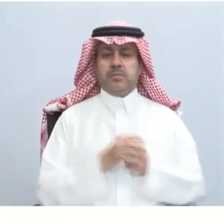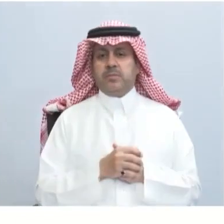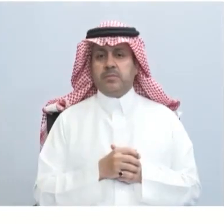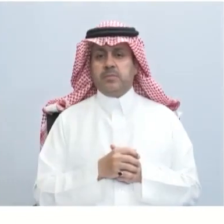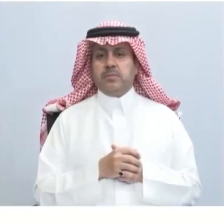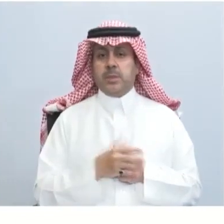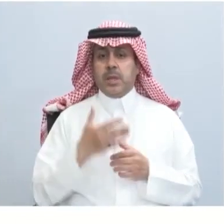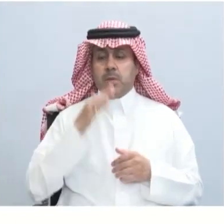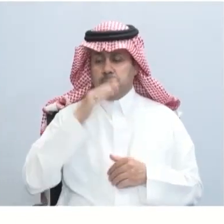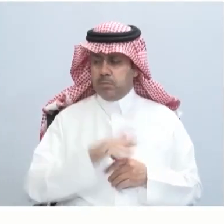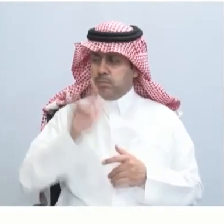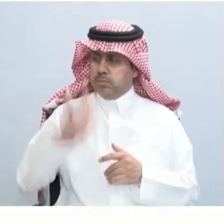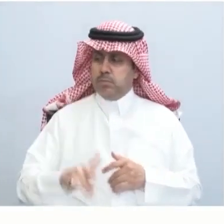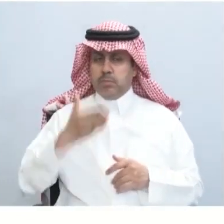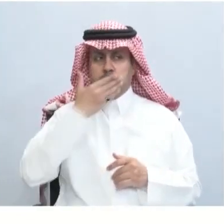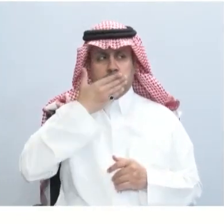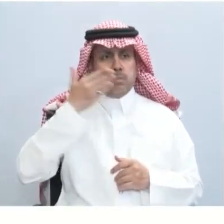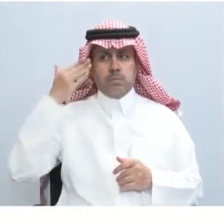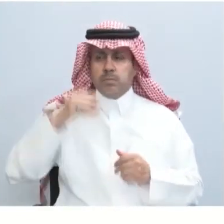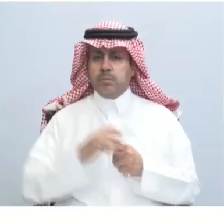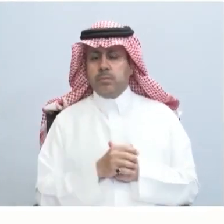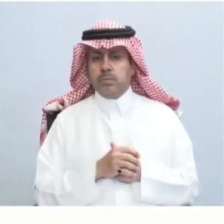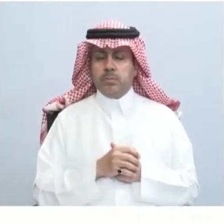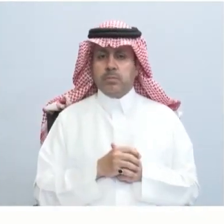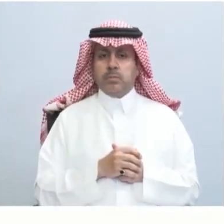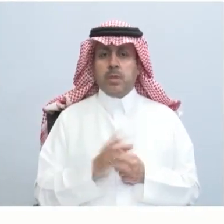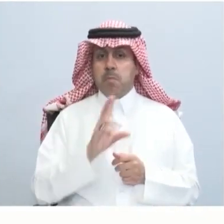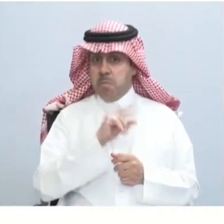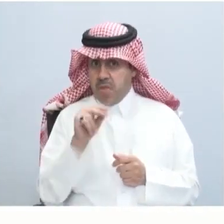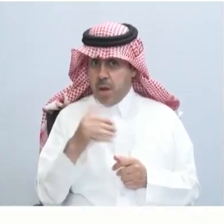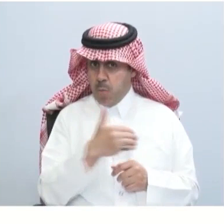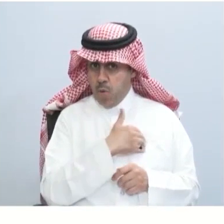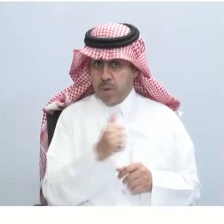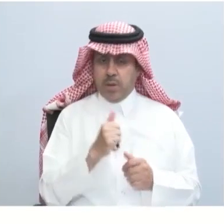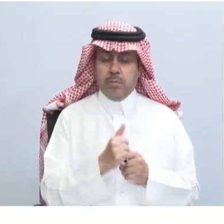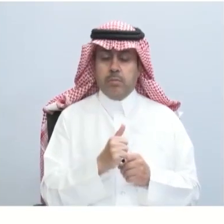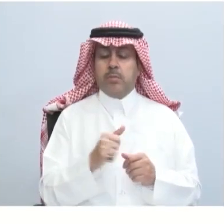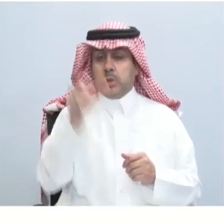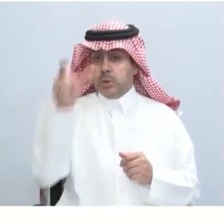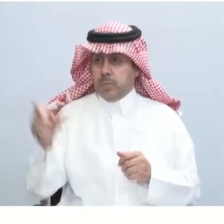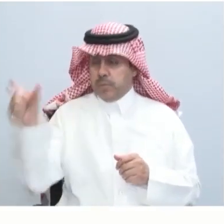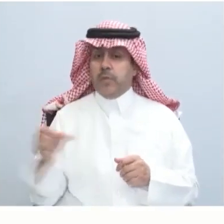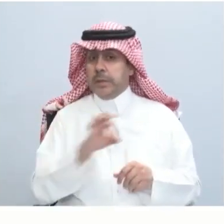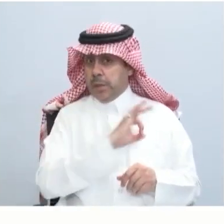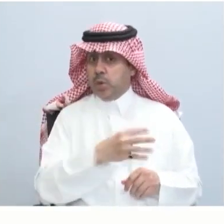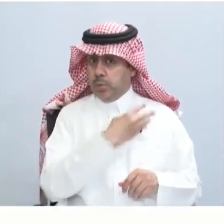صامت لذل النبي عليه الصلاه والسلام يخ في الحديث مثل المؤمنين في توادهم